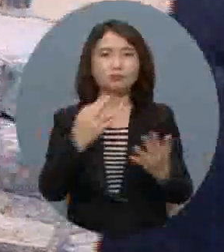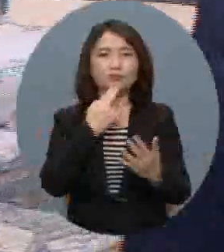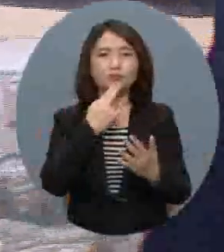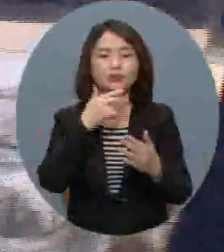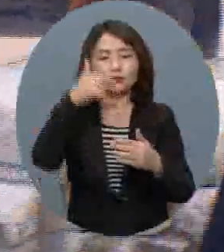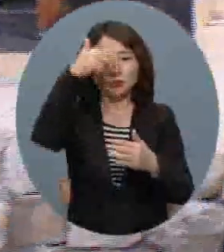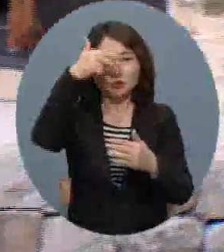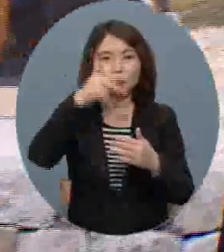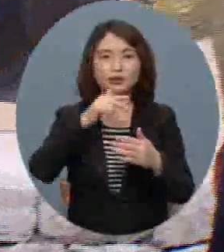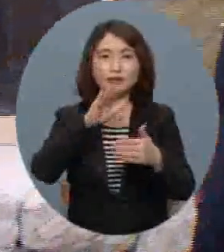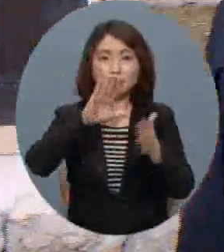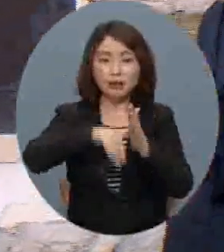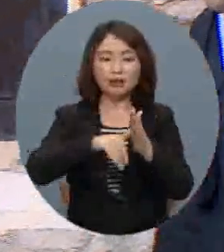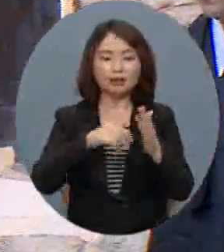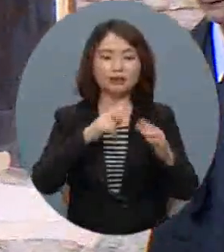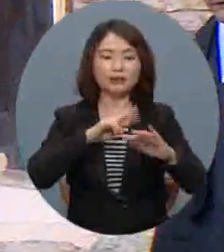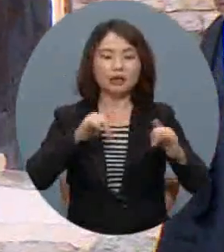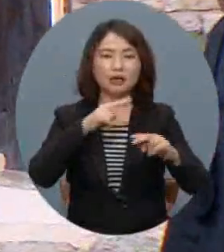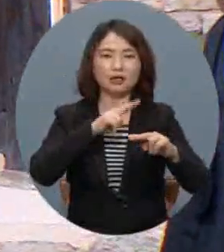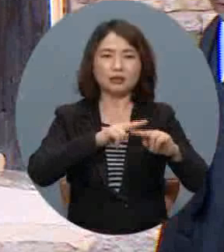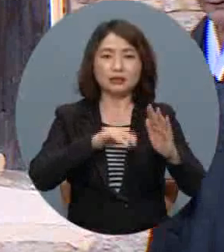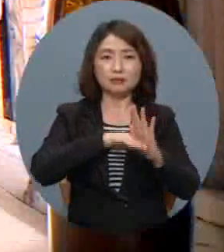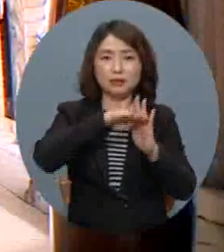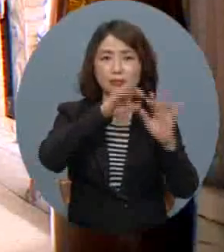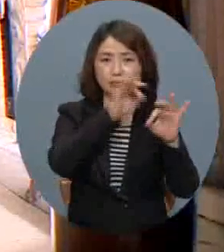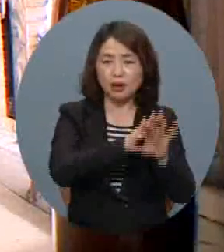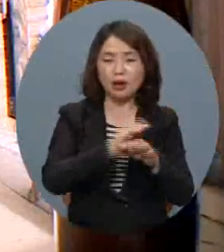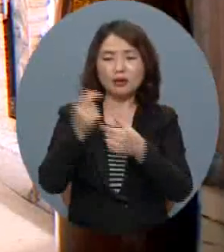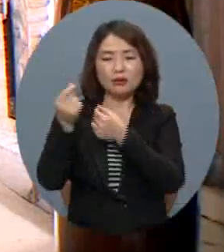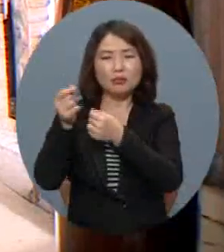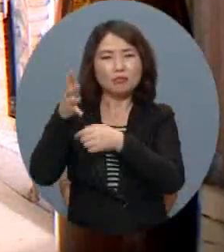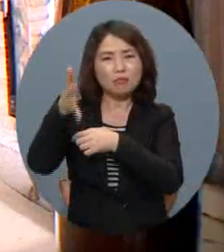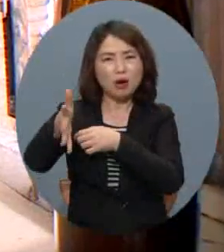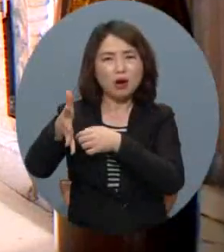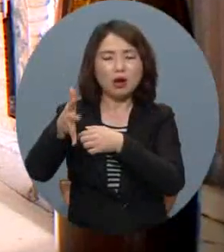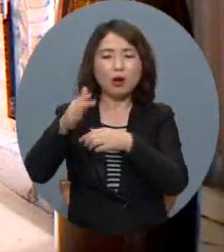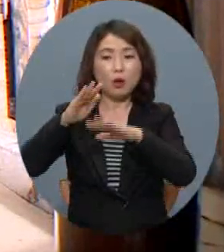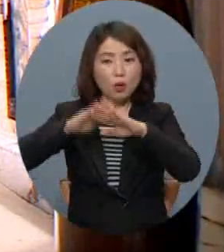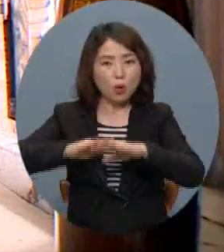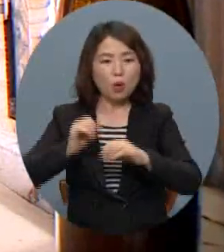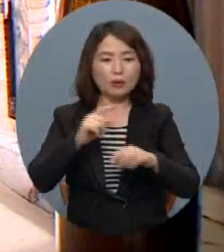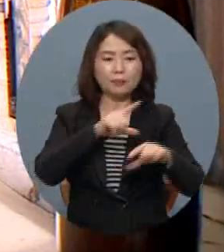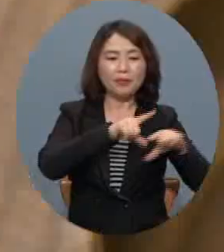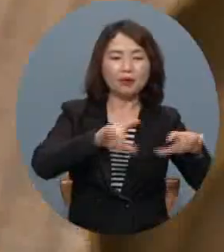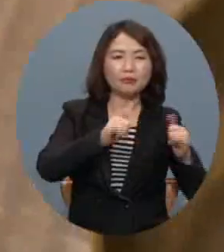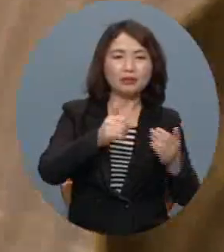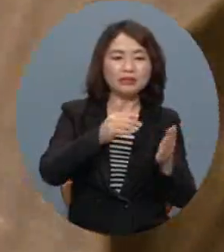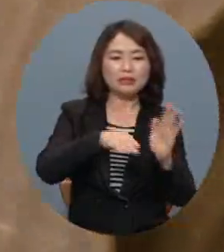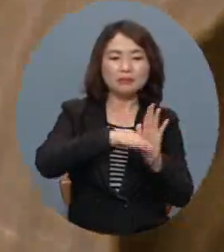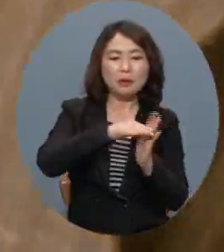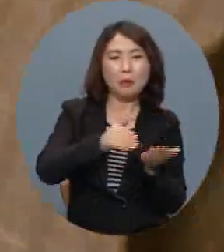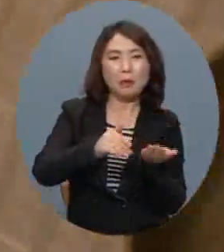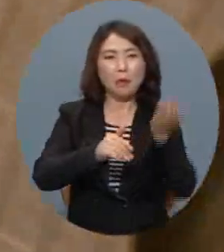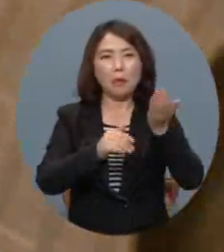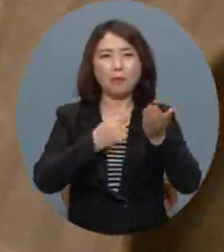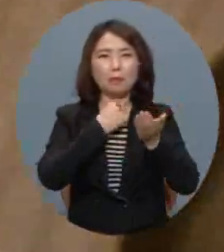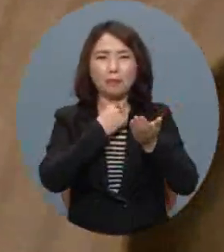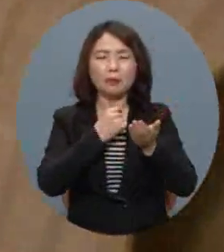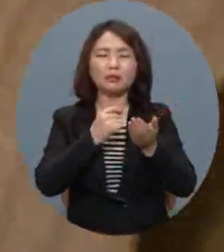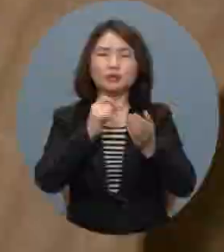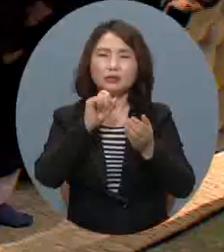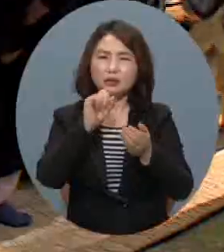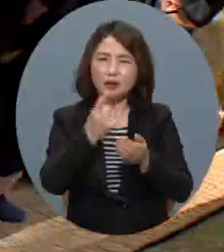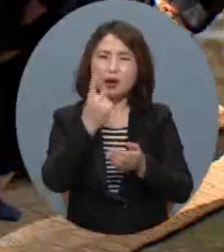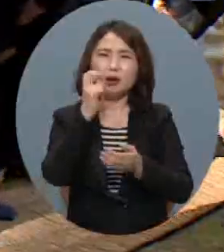조선후기 신분제가 무너지면서 양반 문화인 제 4봉 행을 통해 행 민들의 신분상승 욕구가 퇴출됐다